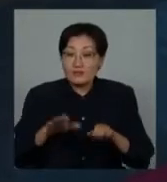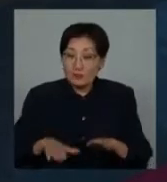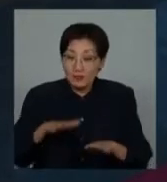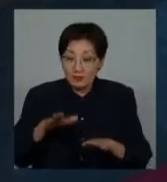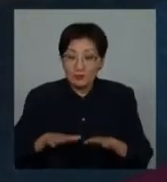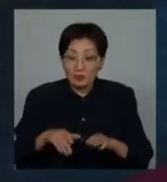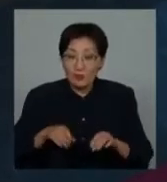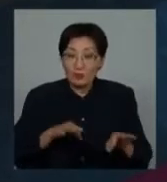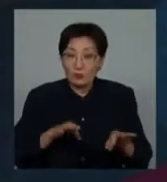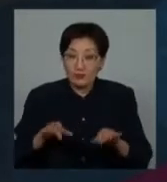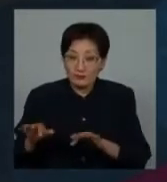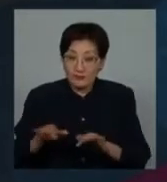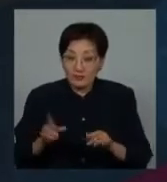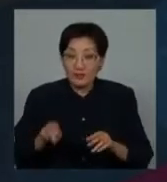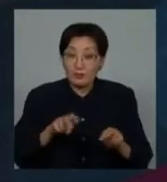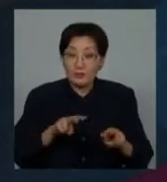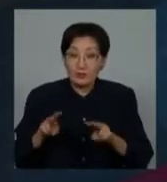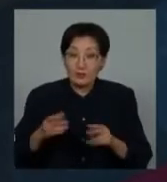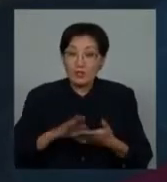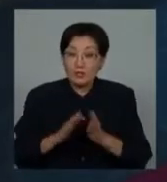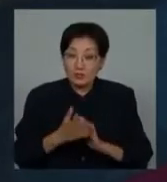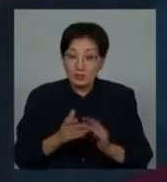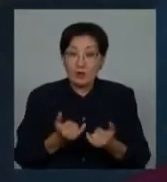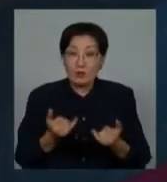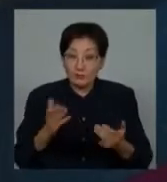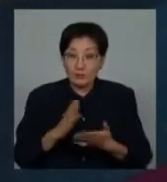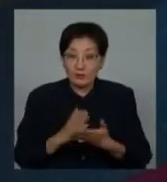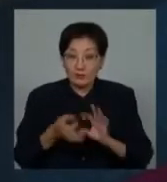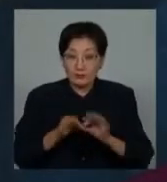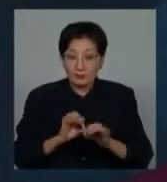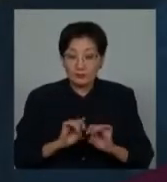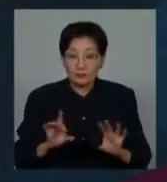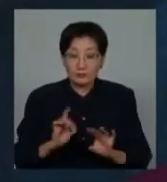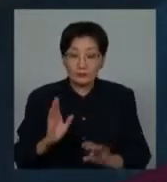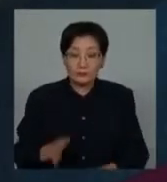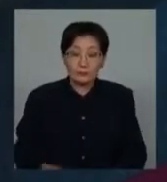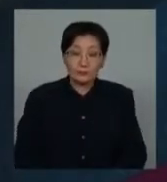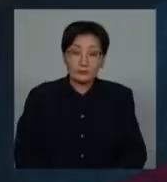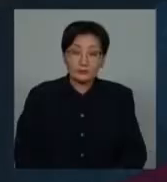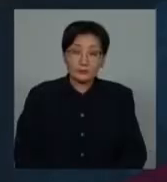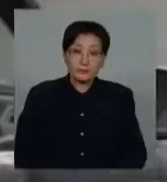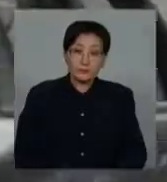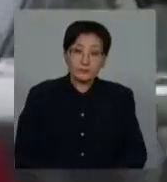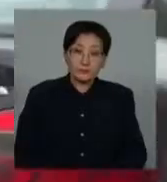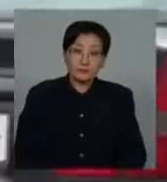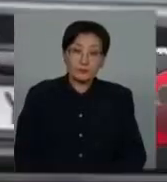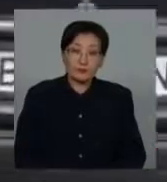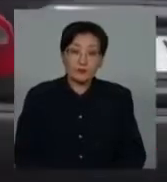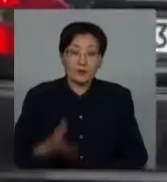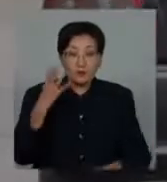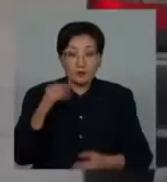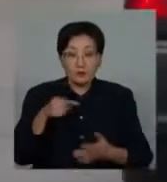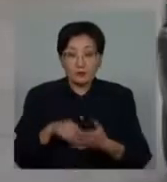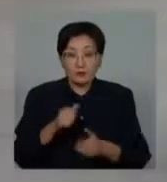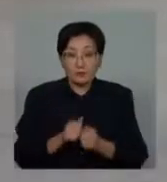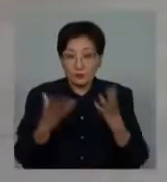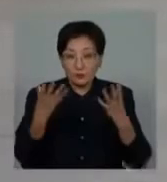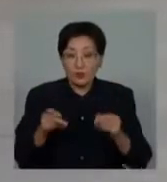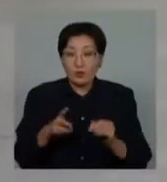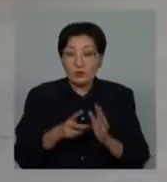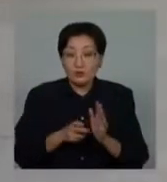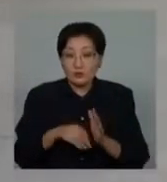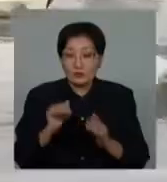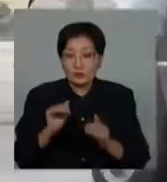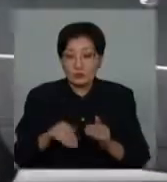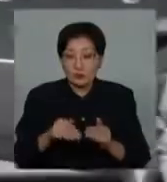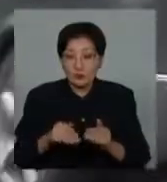бақыланады? Шаһарда мұндай көліктерге жағдай жасалған ба? Әріптесім Сымбат Ноғай анықтап көрді. Алматыда күніне 700 мыңдай